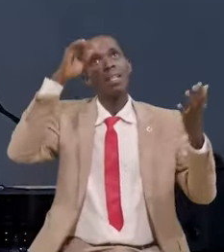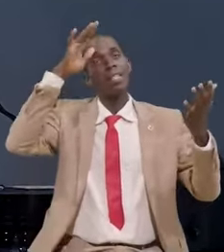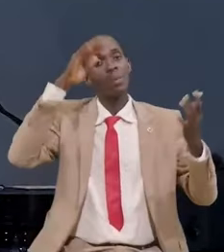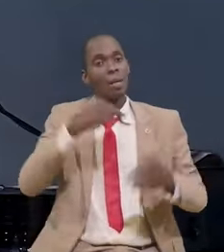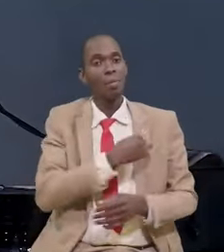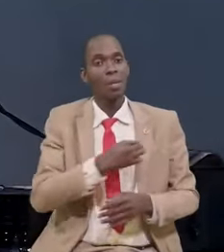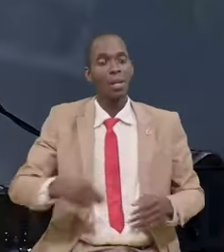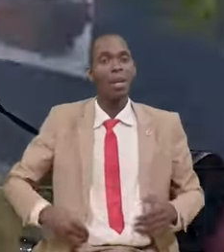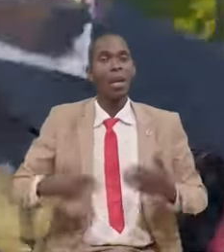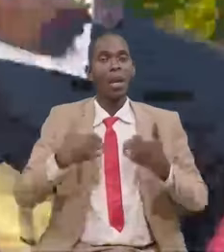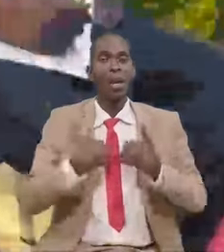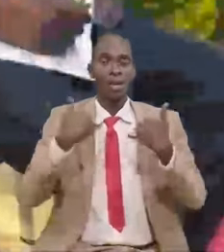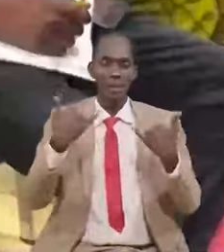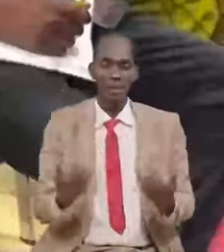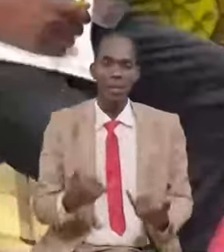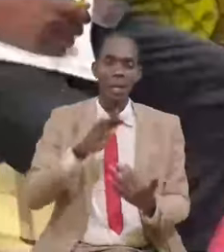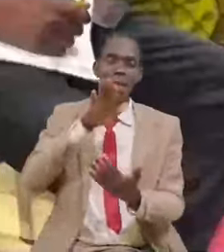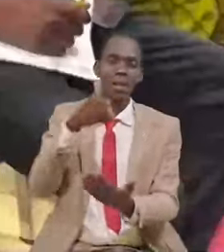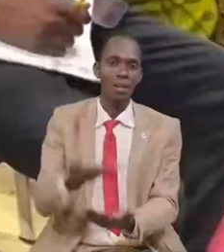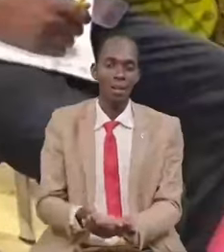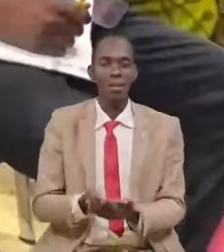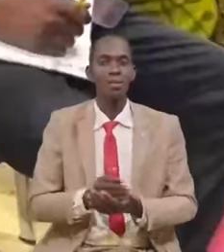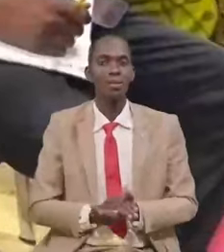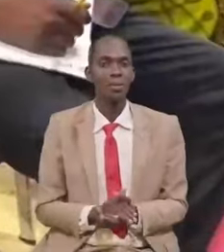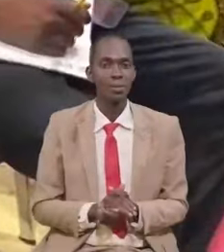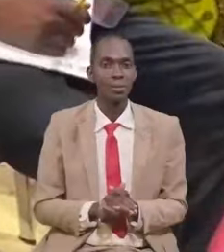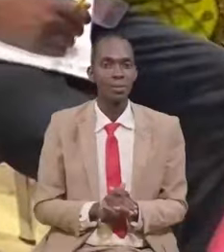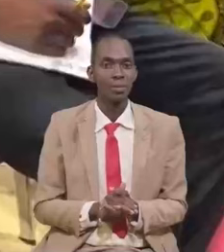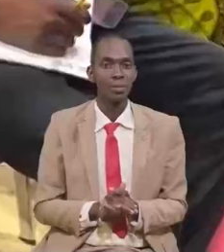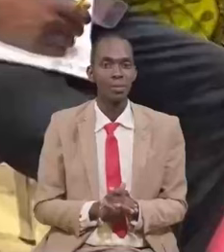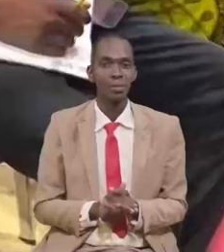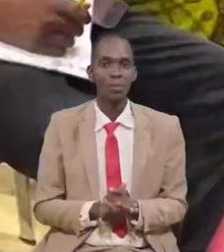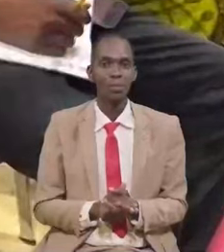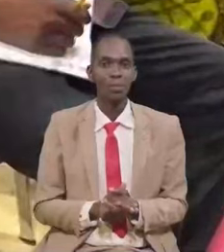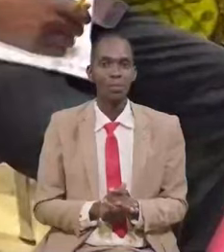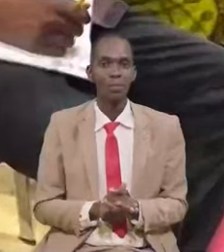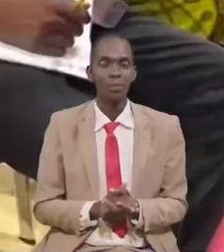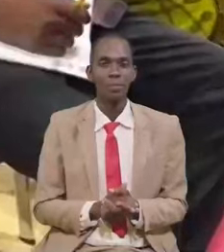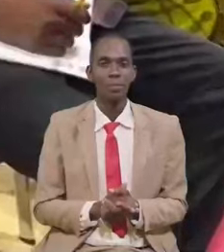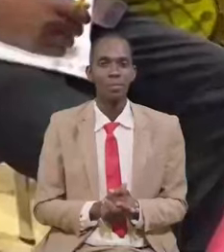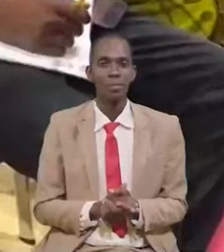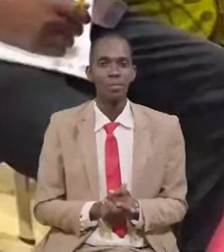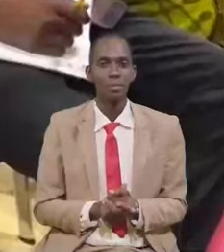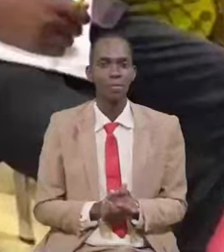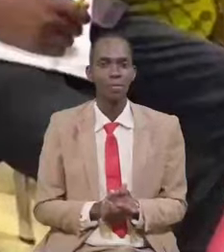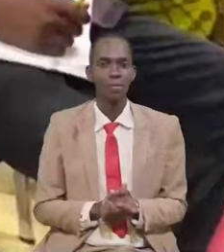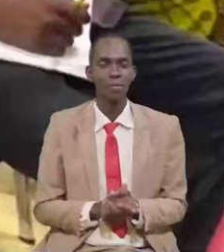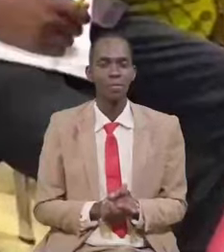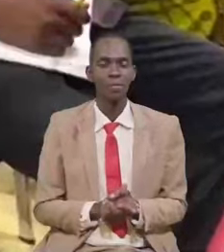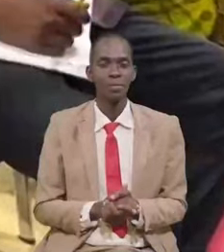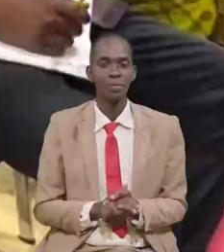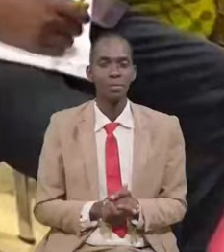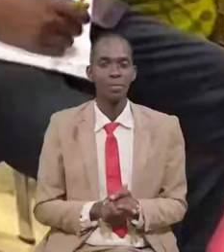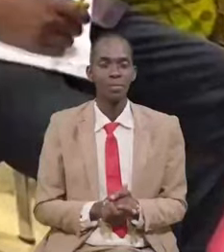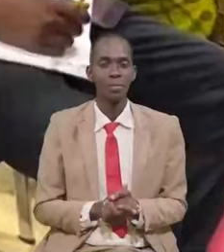elle a maintenant laissé sa cruche, elle a couru dans la ville pour dire, le Messie espéré attendu est venu maintenant.